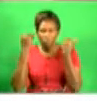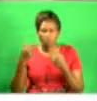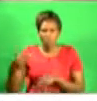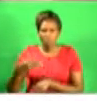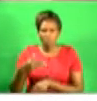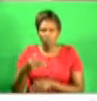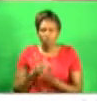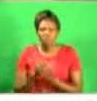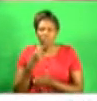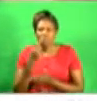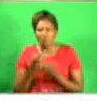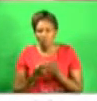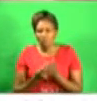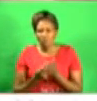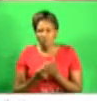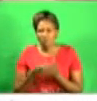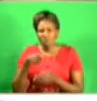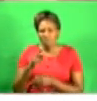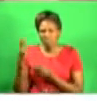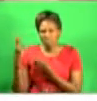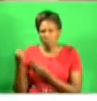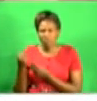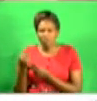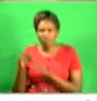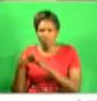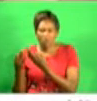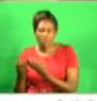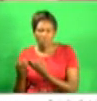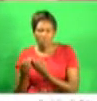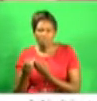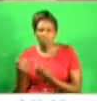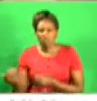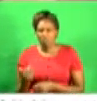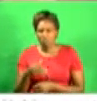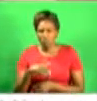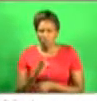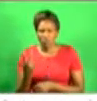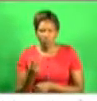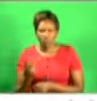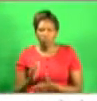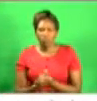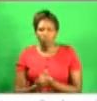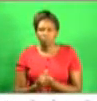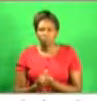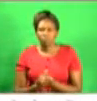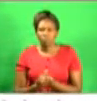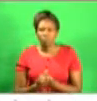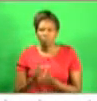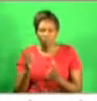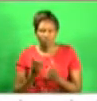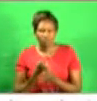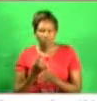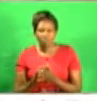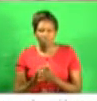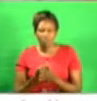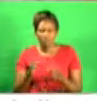petroli akijitetea kwamba ndiye tegemeo la mkewe na watoto wawili. Consequently, on the first count,